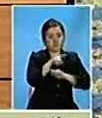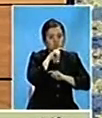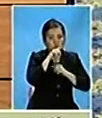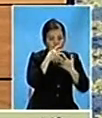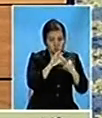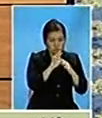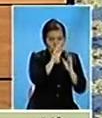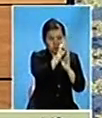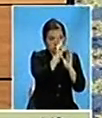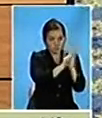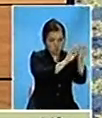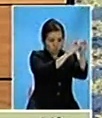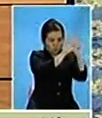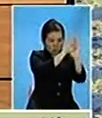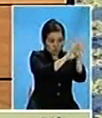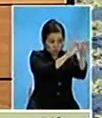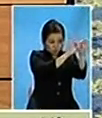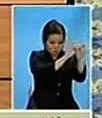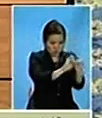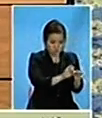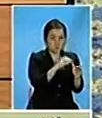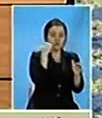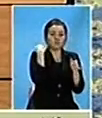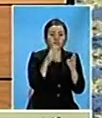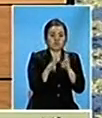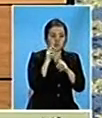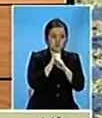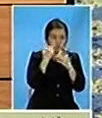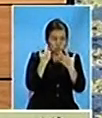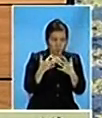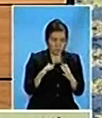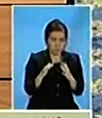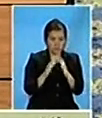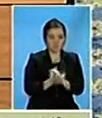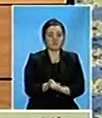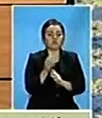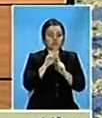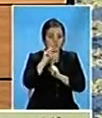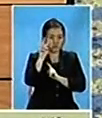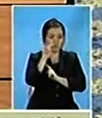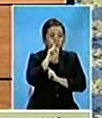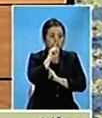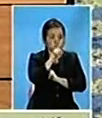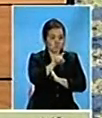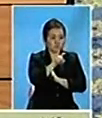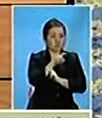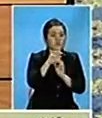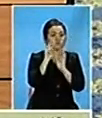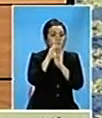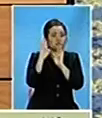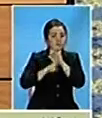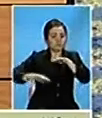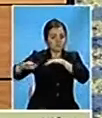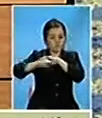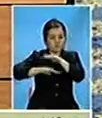อื่นเนี่ยที่มันเคยร่างไว้แล้วนะครับมีกระบวนการนะครับคำถามที่สองท่านเอากติกฎเกณฑ์กติกาอะไรมาสร้